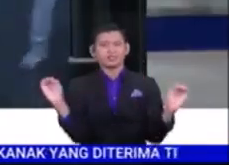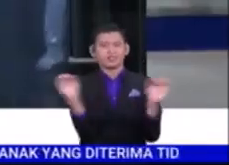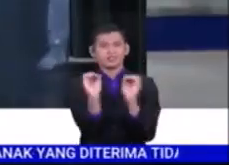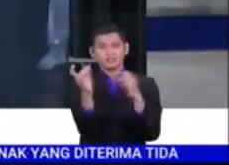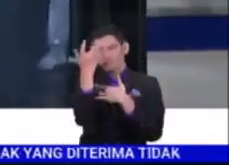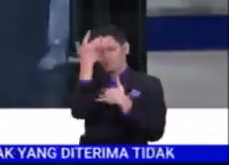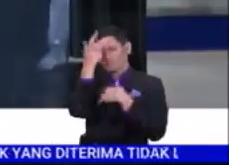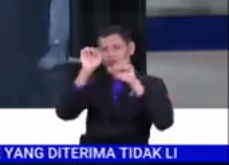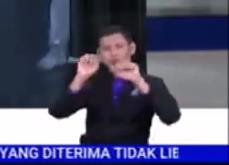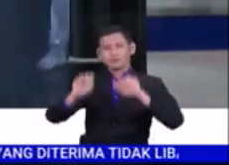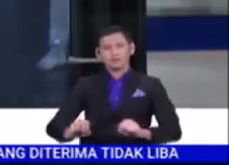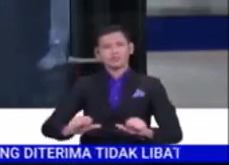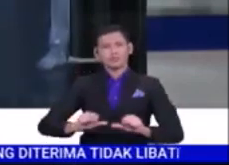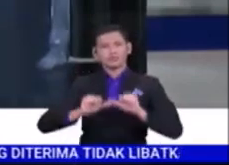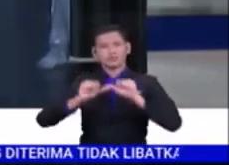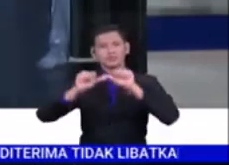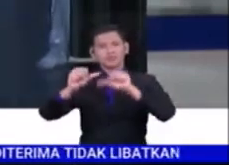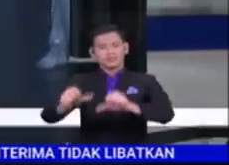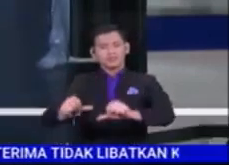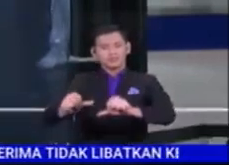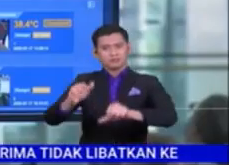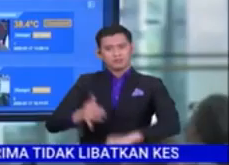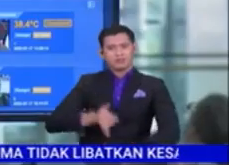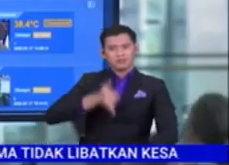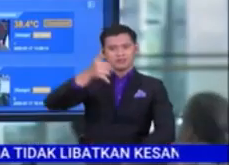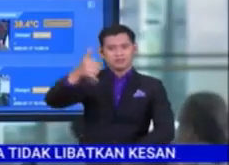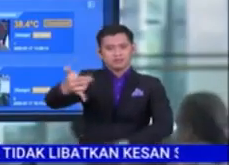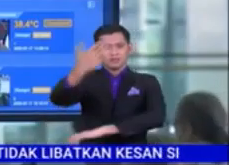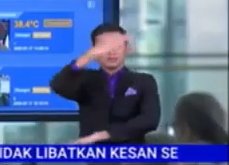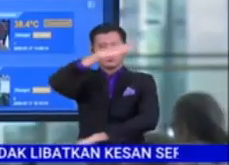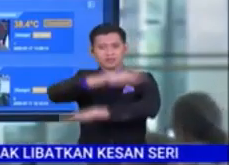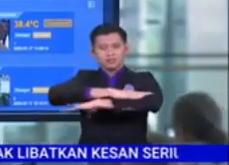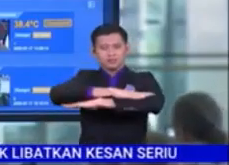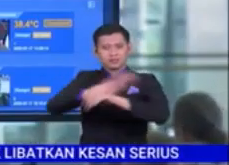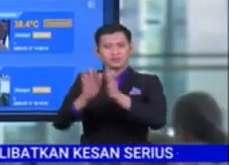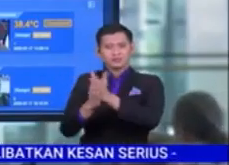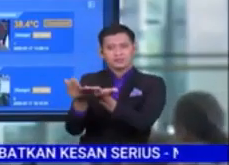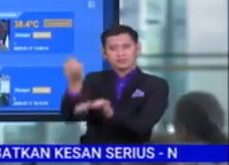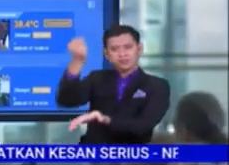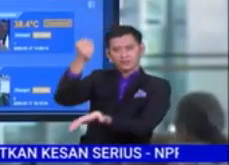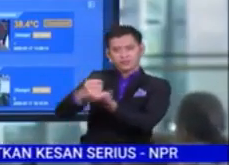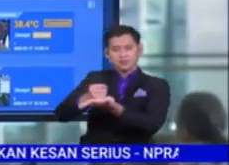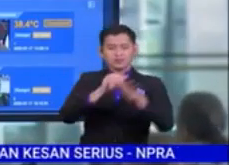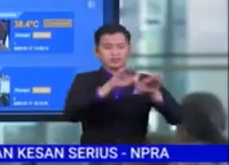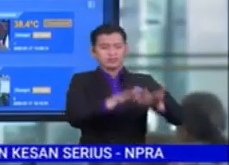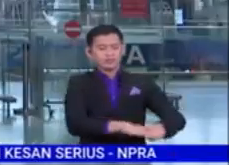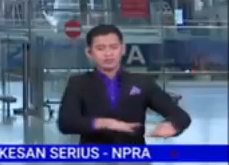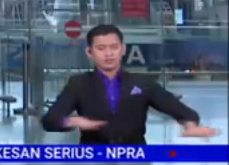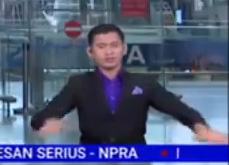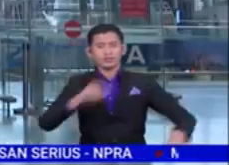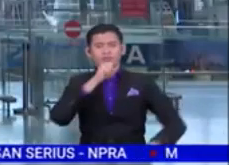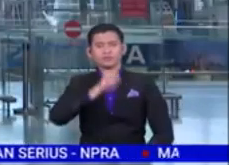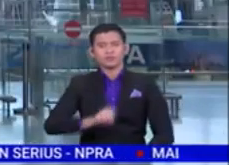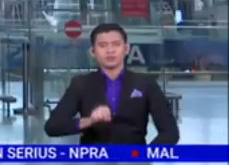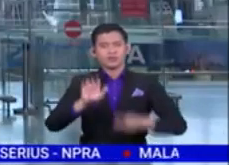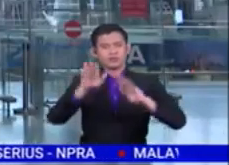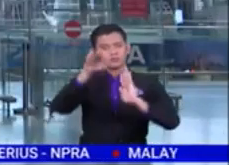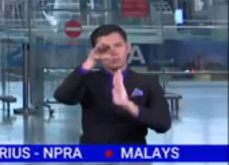boleh meneruskan perjalanan ke kaunter imigresen untuk semakan lanjut. Namun kanak-kanak bawah 6 tahun